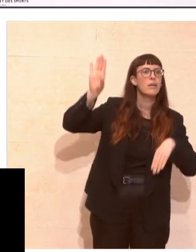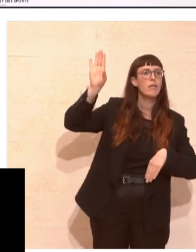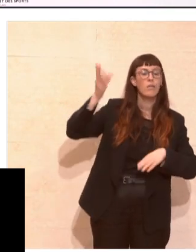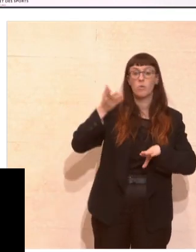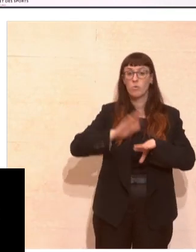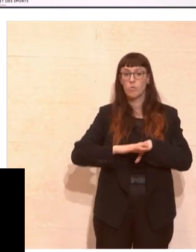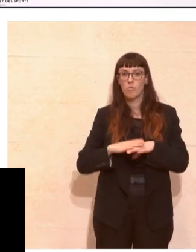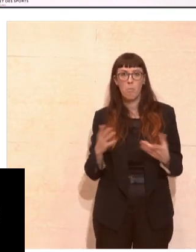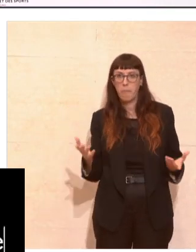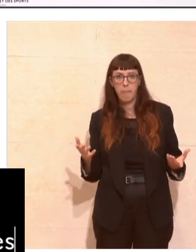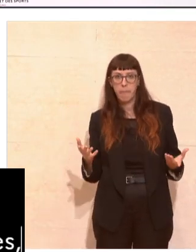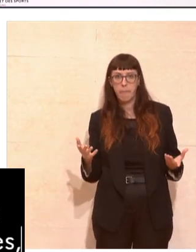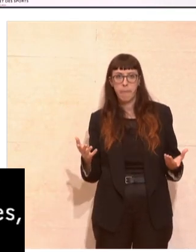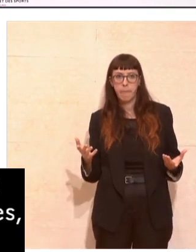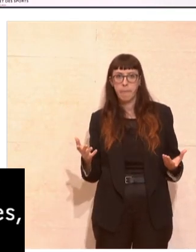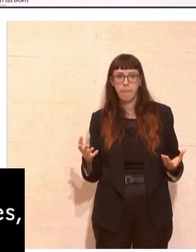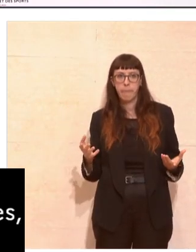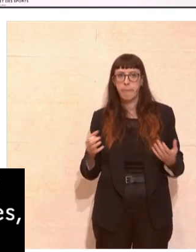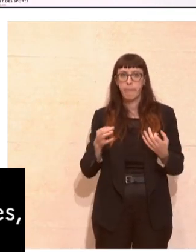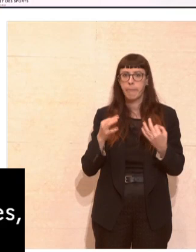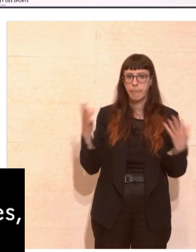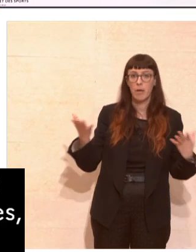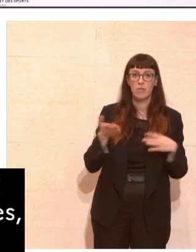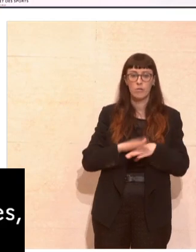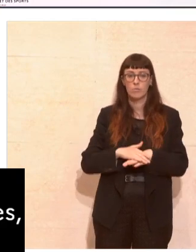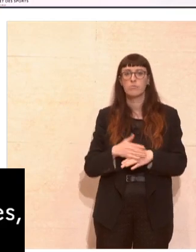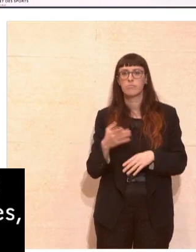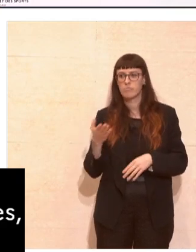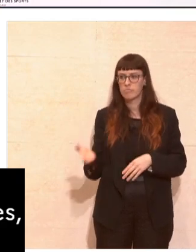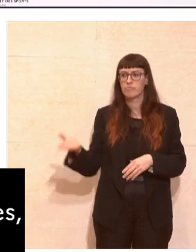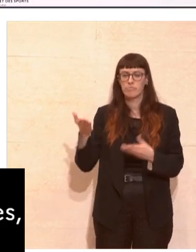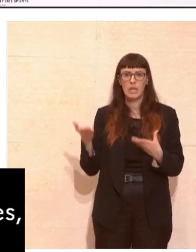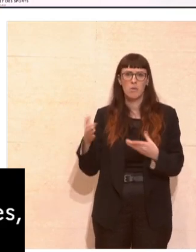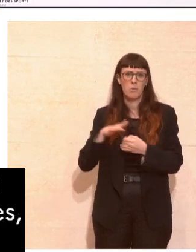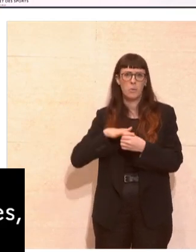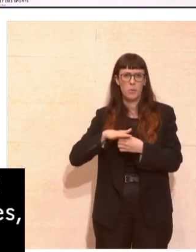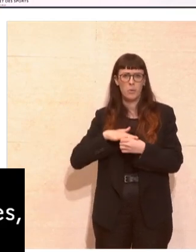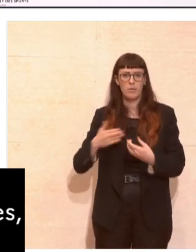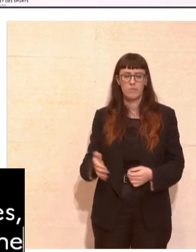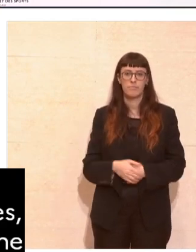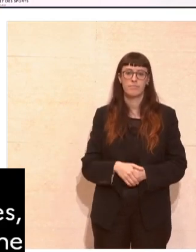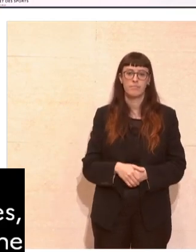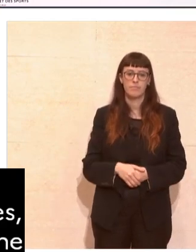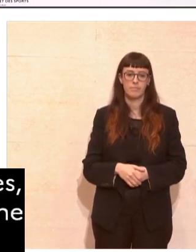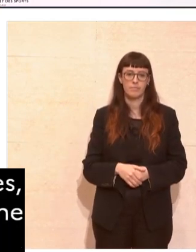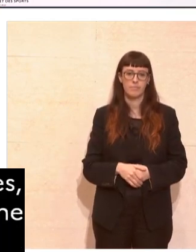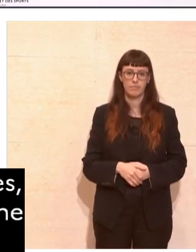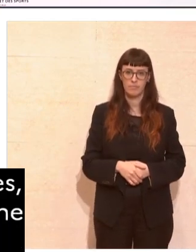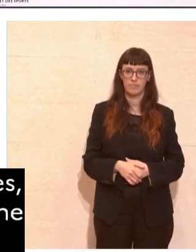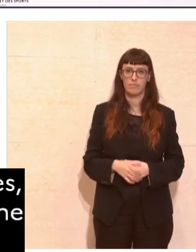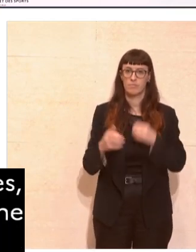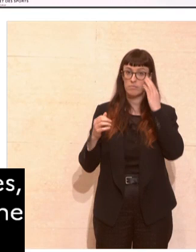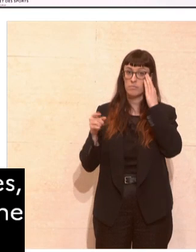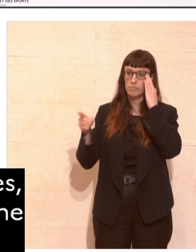était complètement à côté de la plaque. Au début, on ne se rendait pas compte à quel point ils étaient connectés. Et 75% des adolescents rapportent être connectés